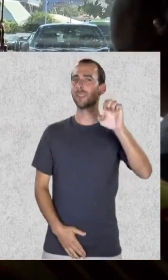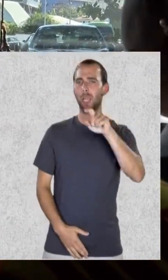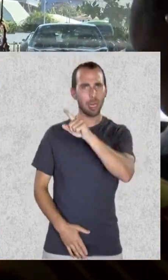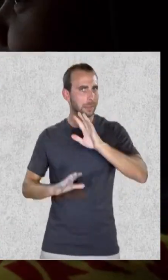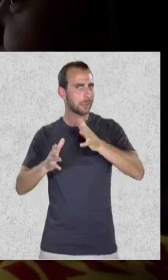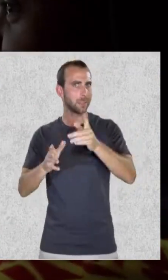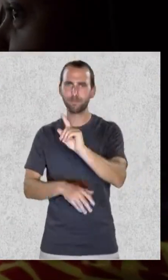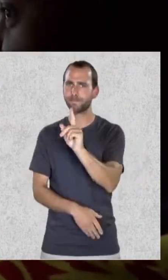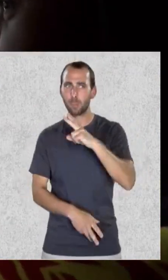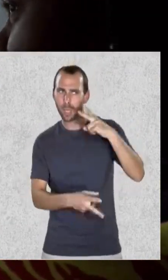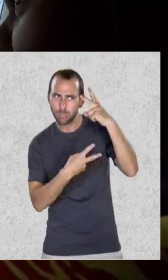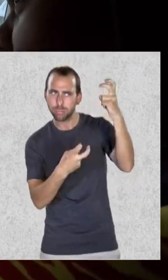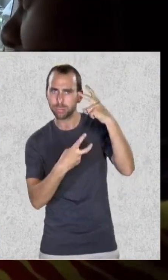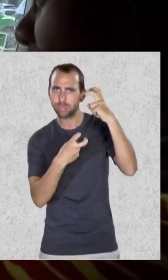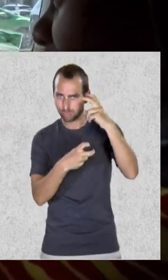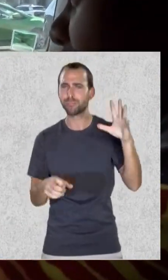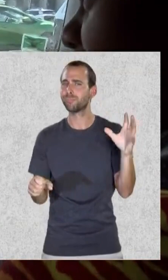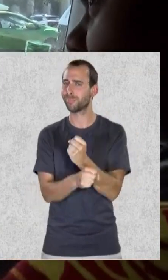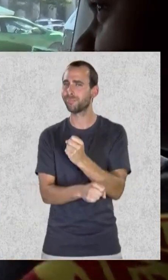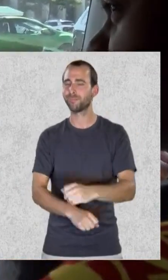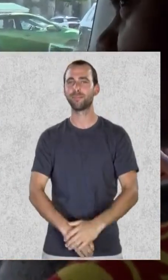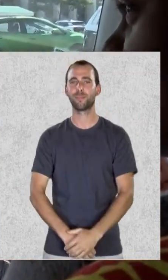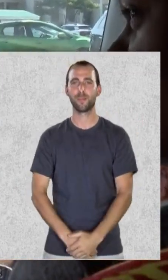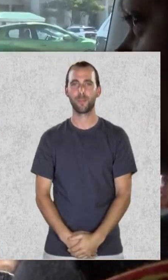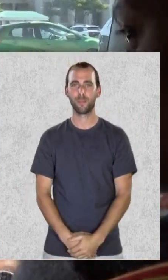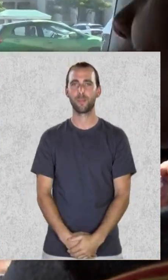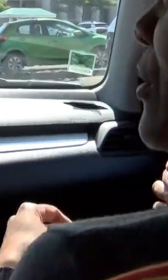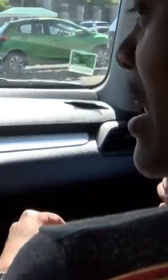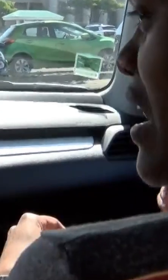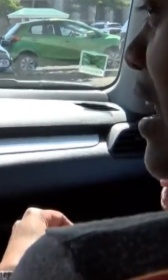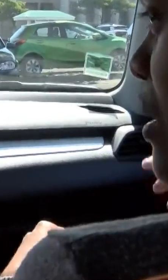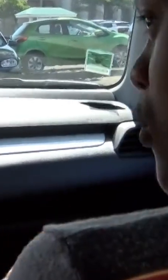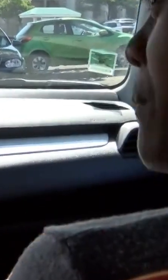comprendre. Alors, on fait quoi? On va au McDonald's?